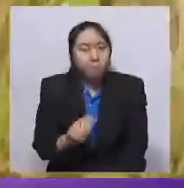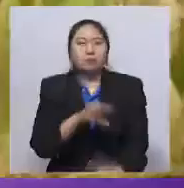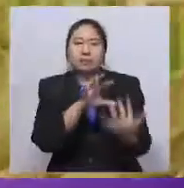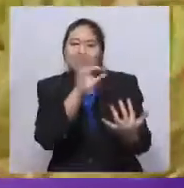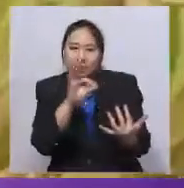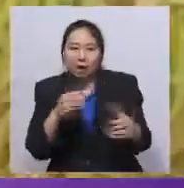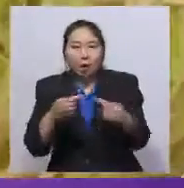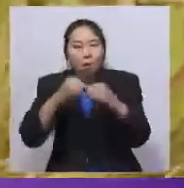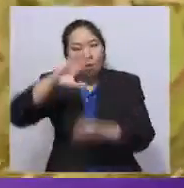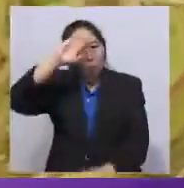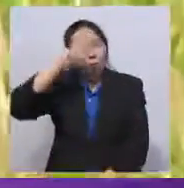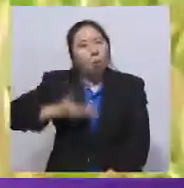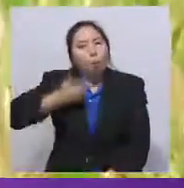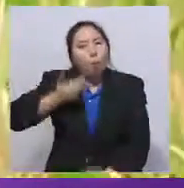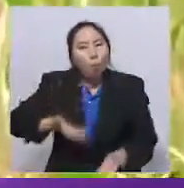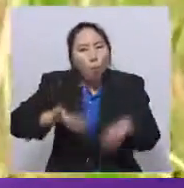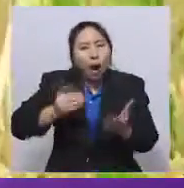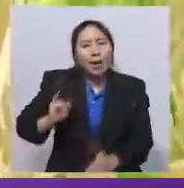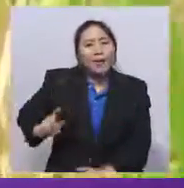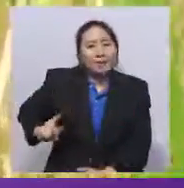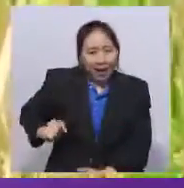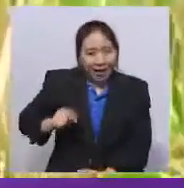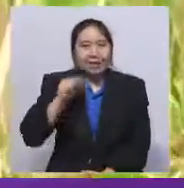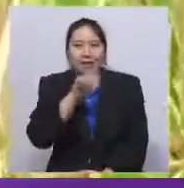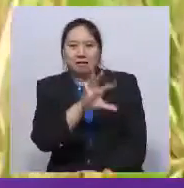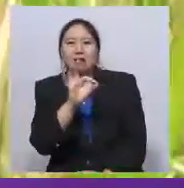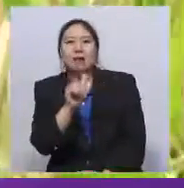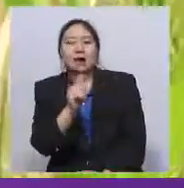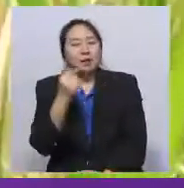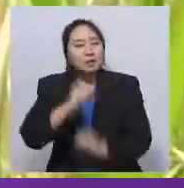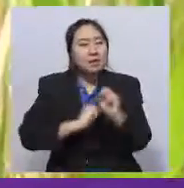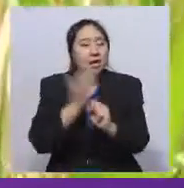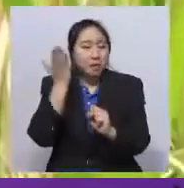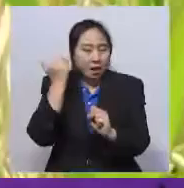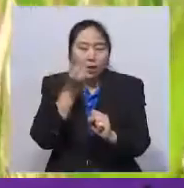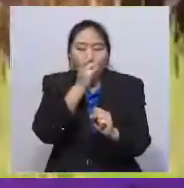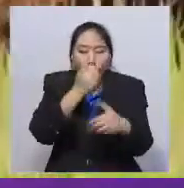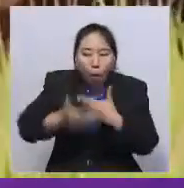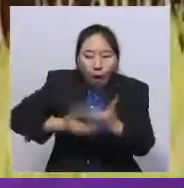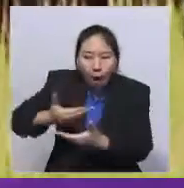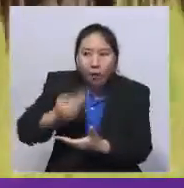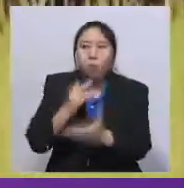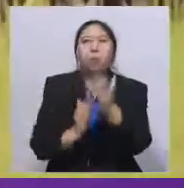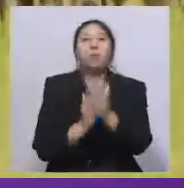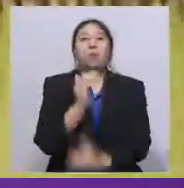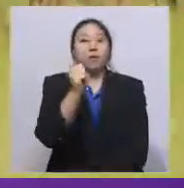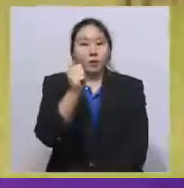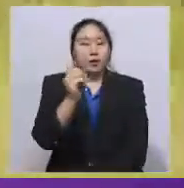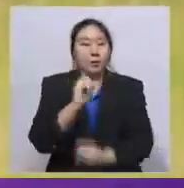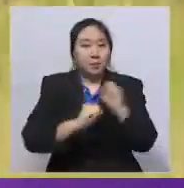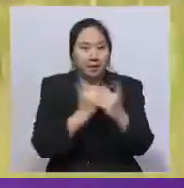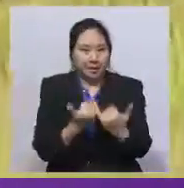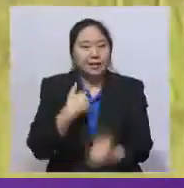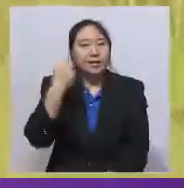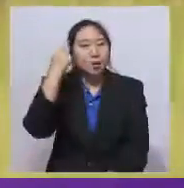ผู้ป่วยโรคเบาหวานและโรคไตโดยปีที่ผ่านมาได้ทดลองนำออกสู่ตลาดและพบว่าประสบความสำเร็จสำหรับปี